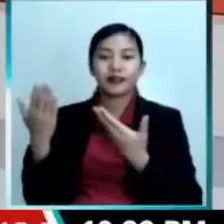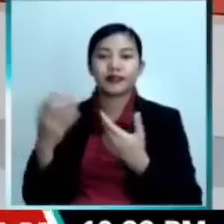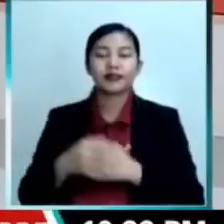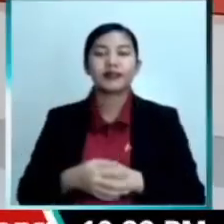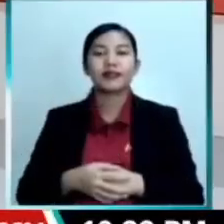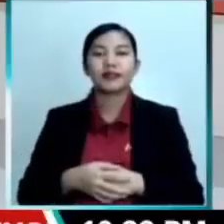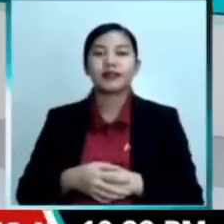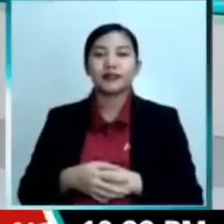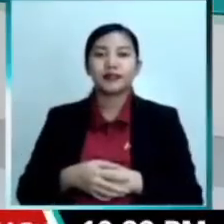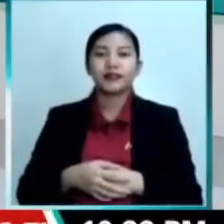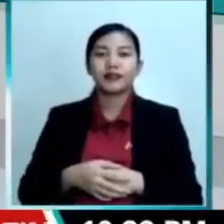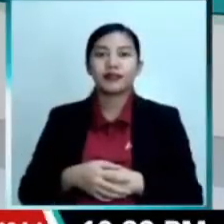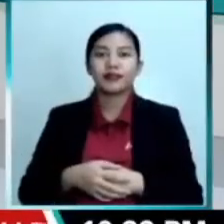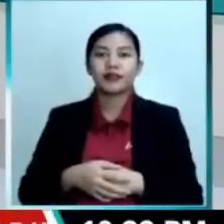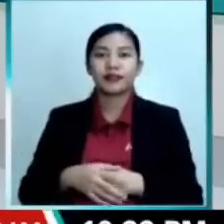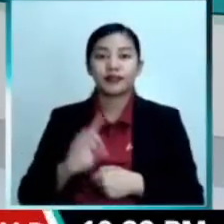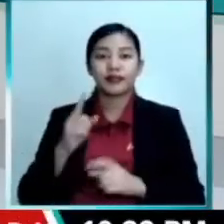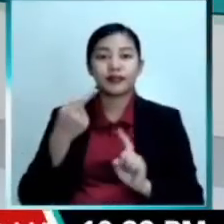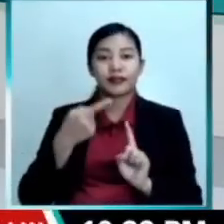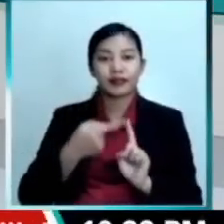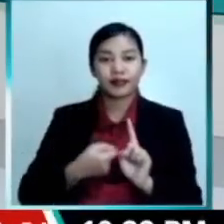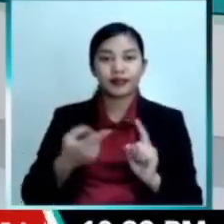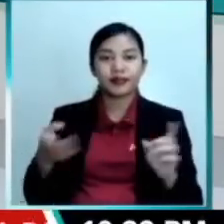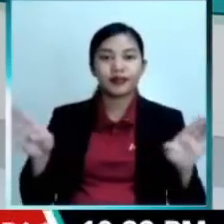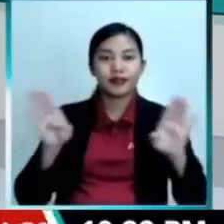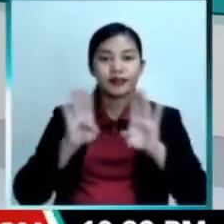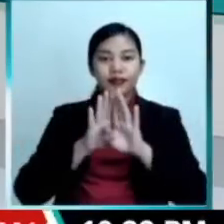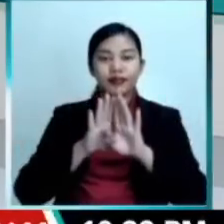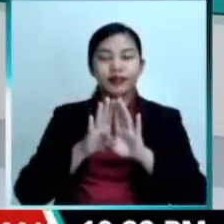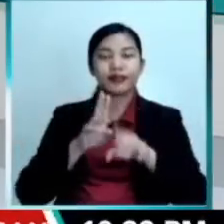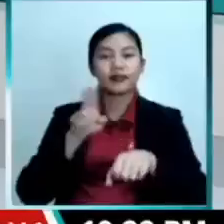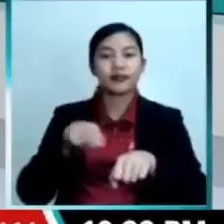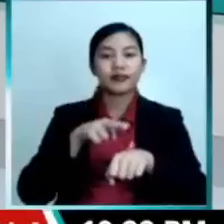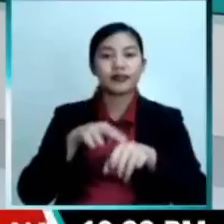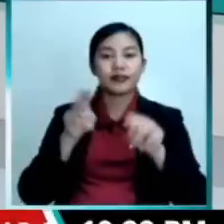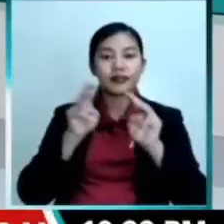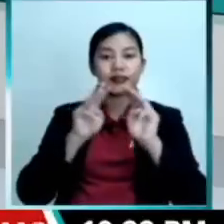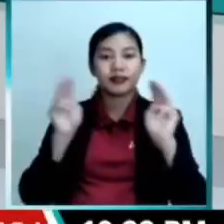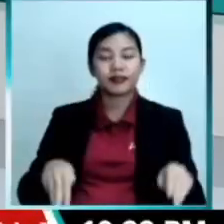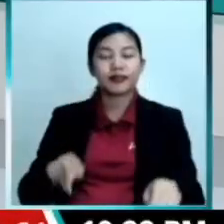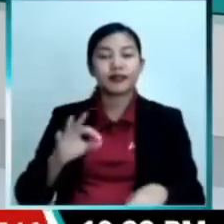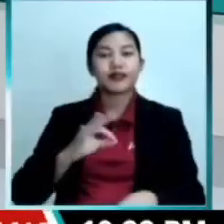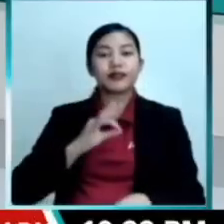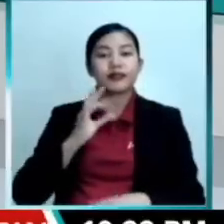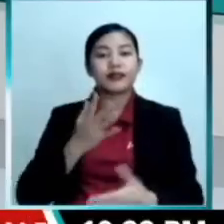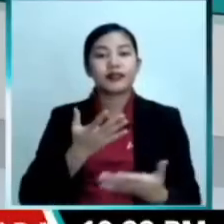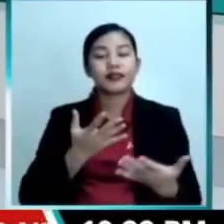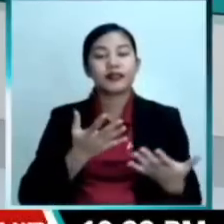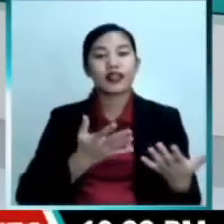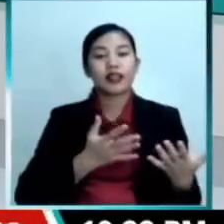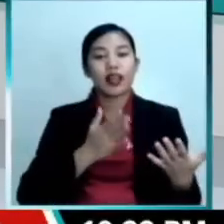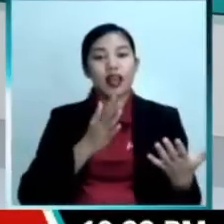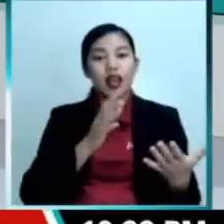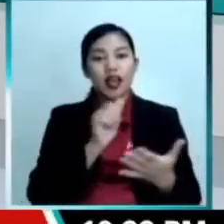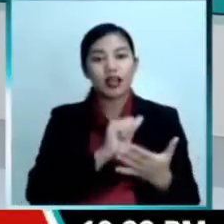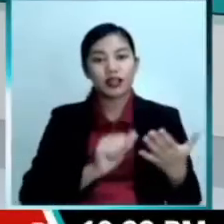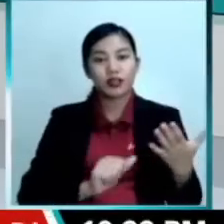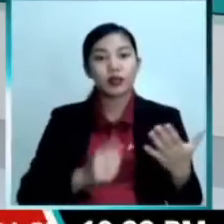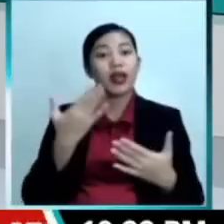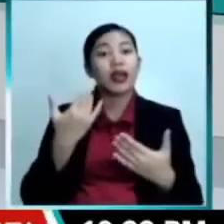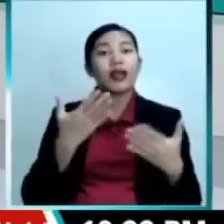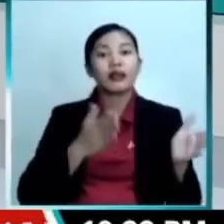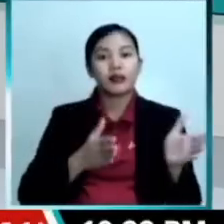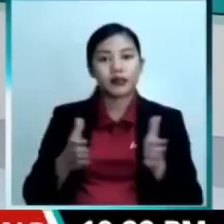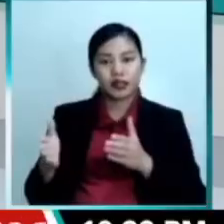Halos isang buwan na isasara ang National Museum of Fine Arts bilang paghanda sa inaugurasyon ni President-elect Bongbong Marcos sa